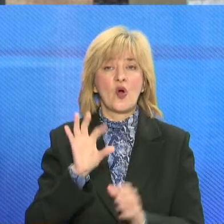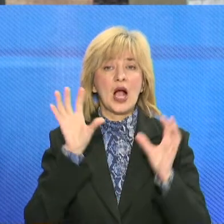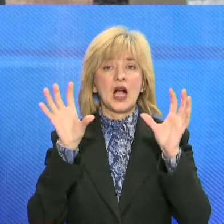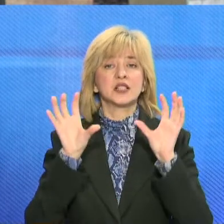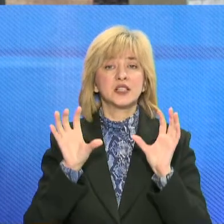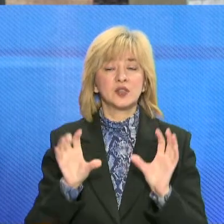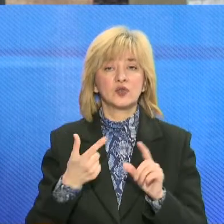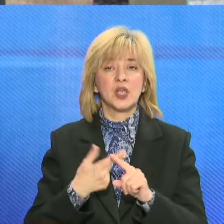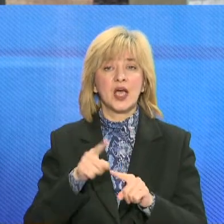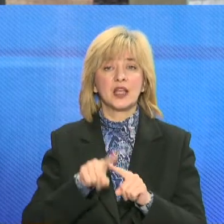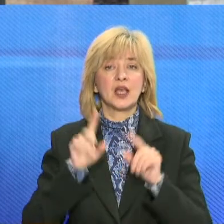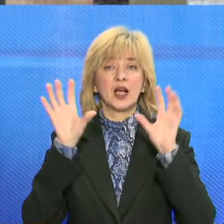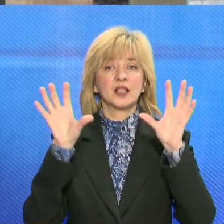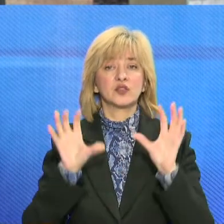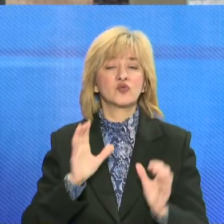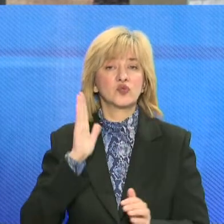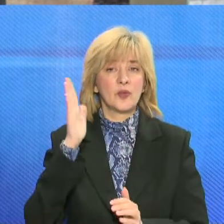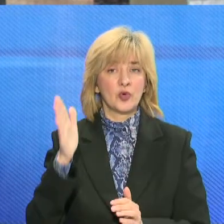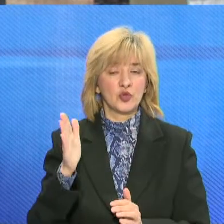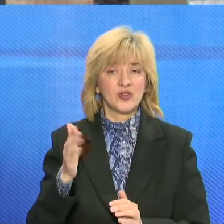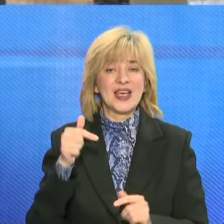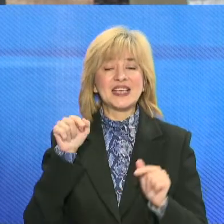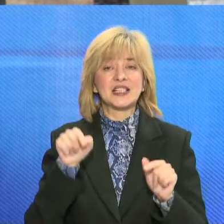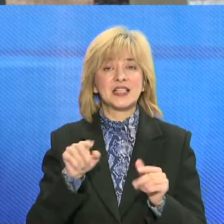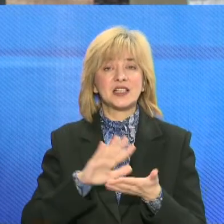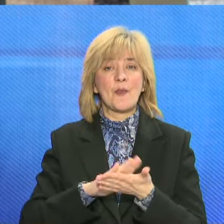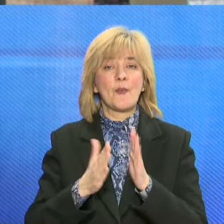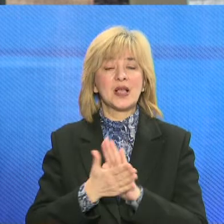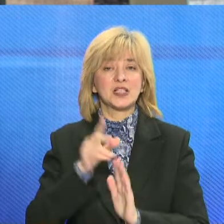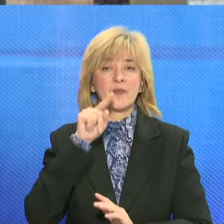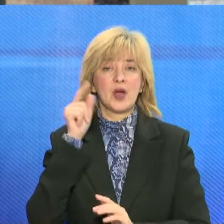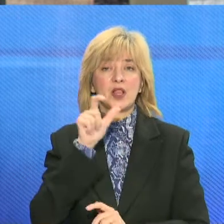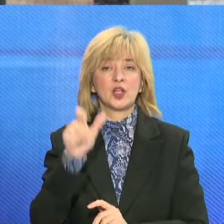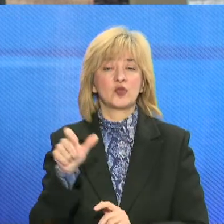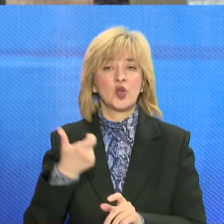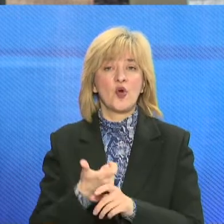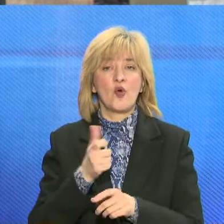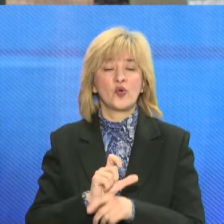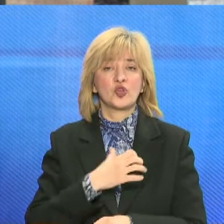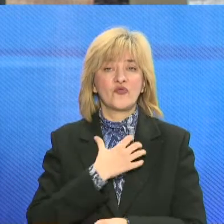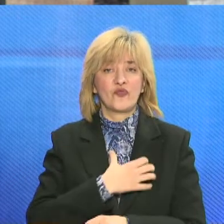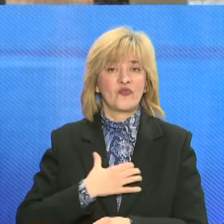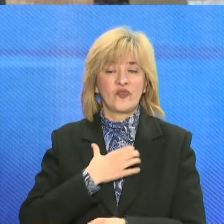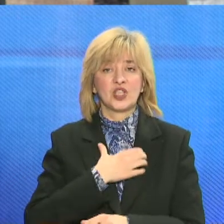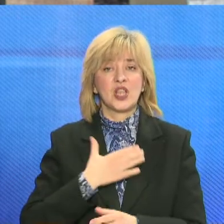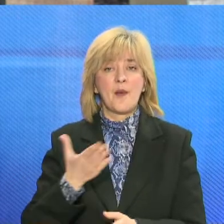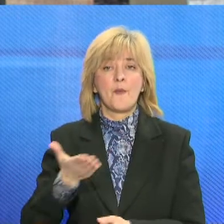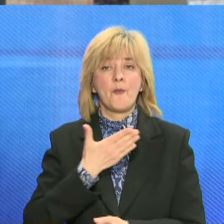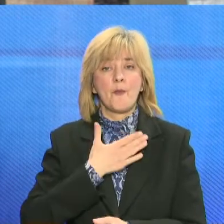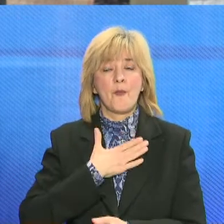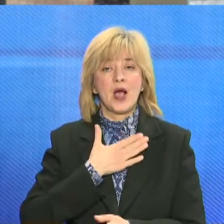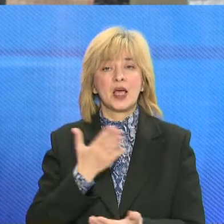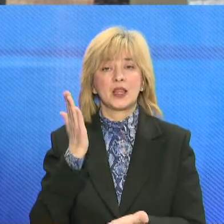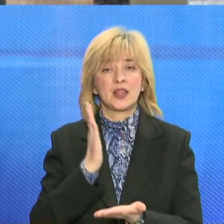то есть вместе в будущее. И здесь позиция молодых людей очень важна. Мы наблюдаем